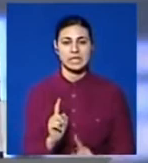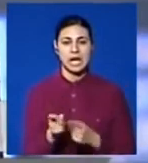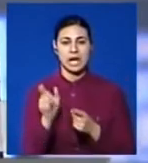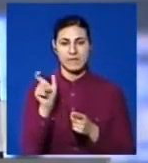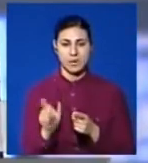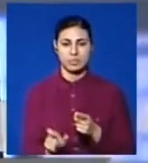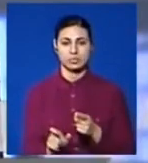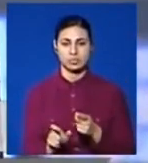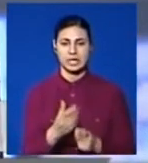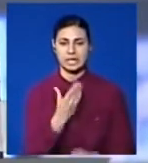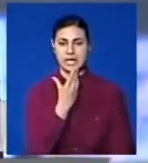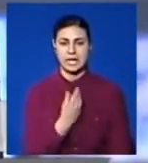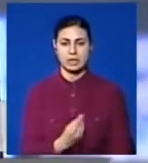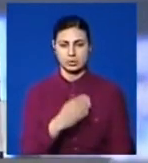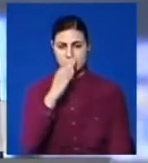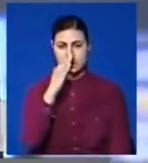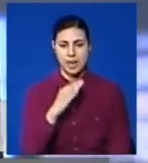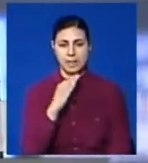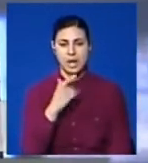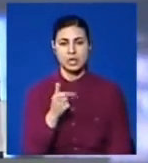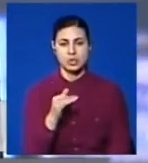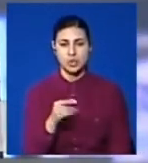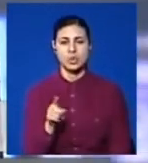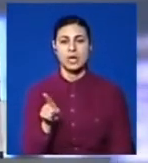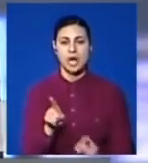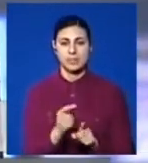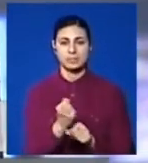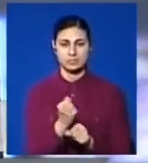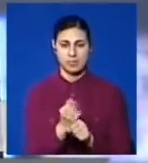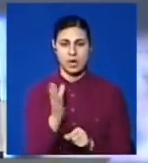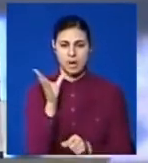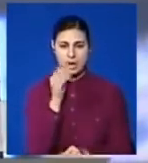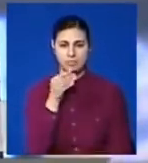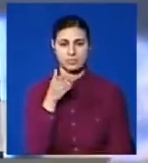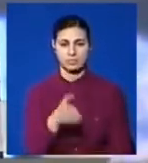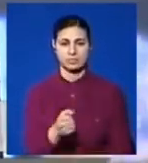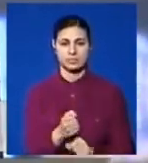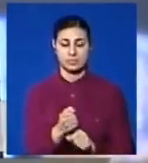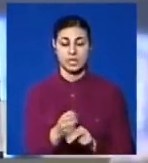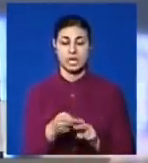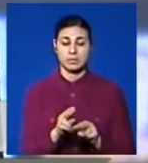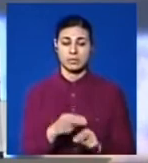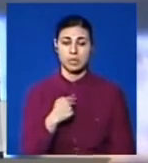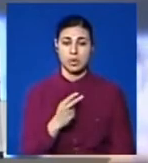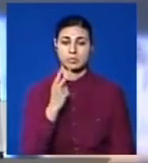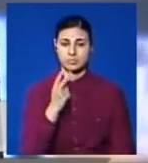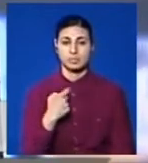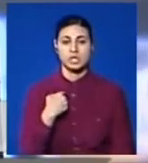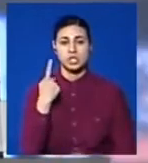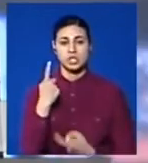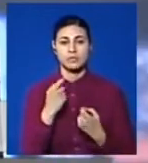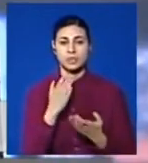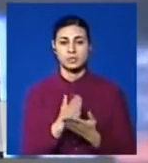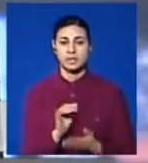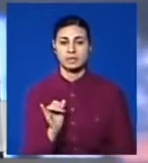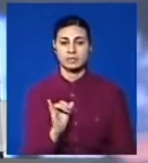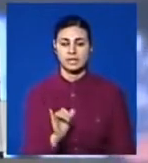დაკავებული პირი დეკანოზი მამალაძე იქნებოდა ამის გამკეთებელი. ამ ფონზე ჩვენ გვაქვს ინფორმაცია,